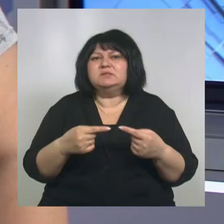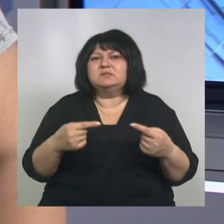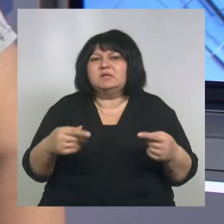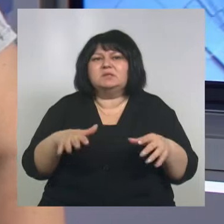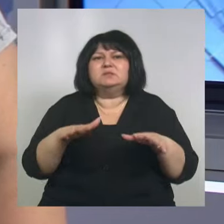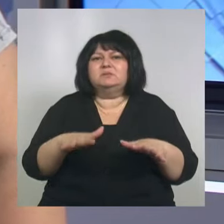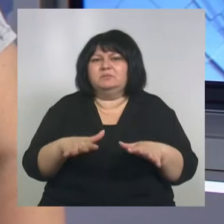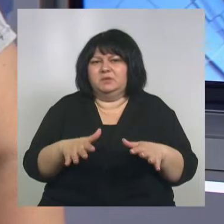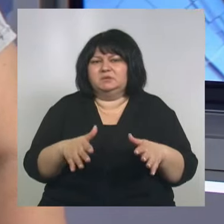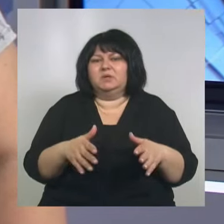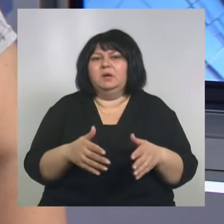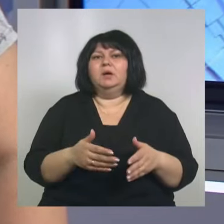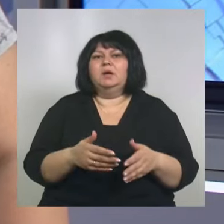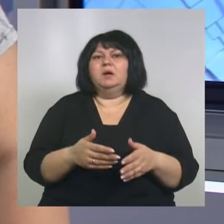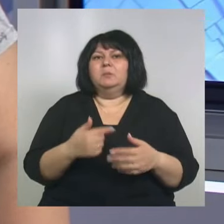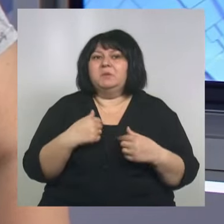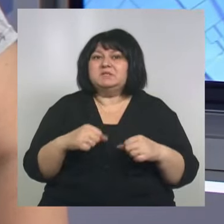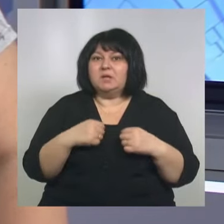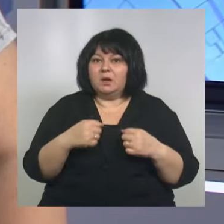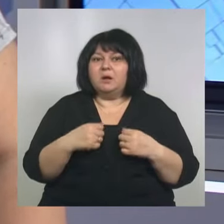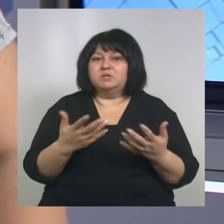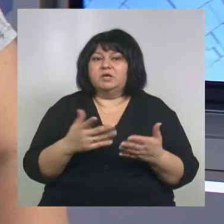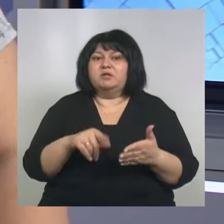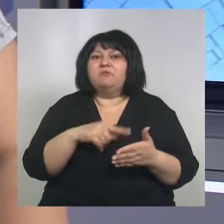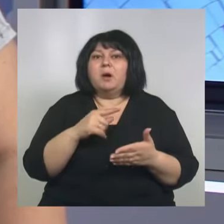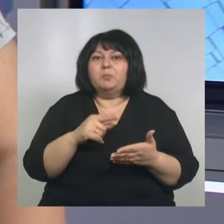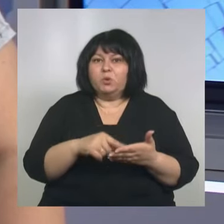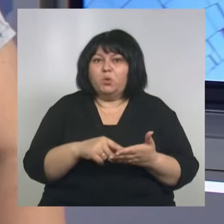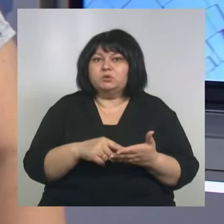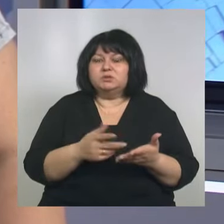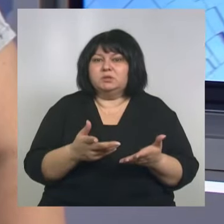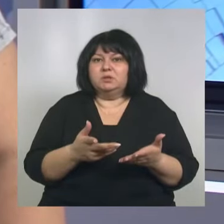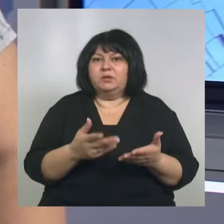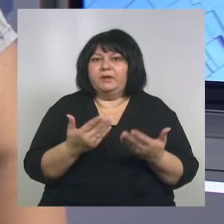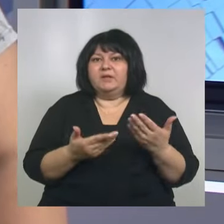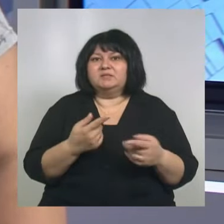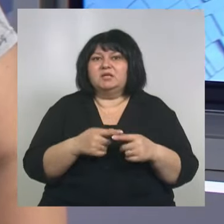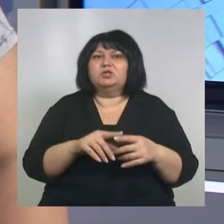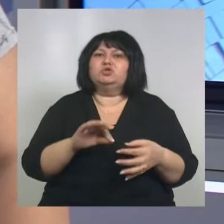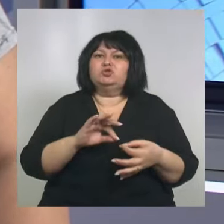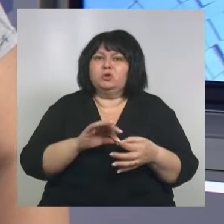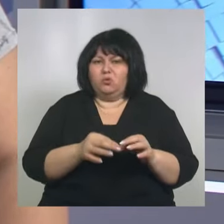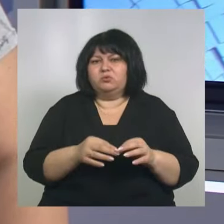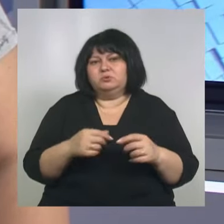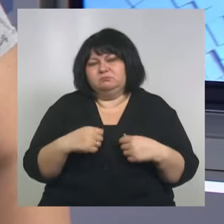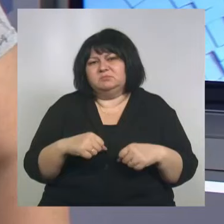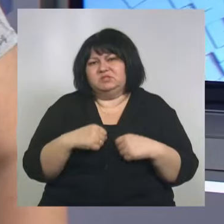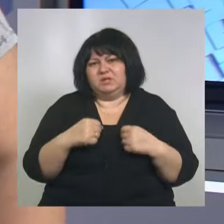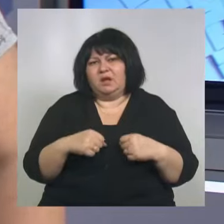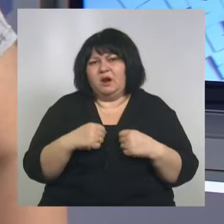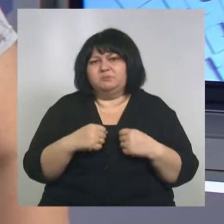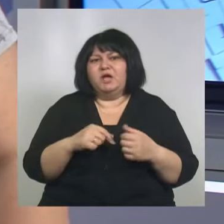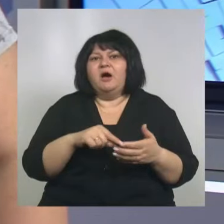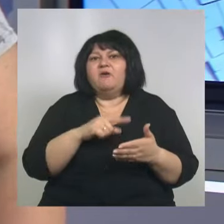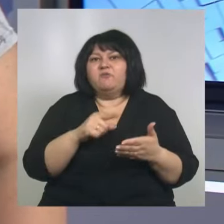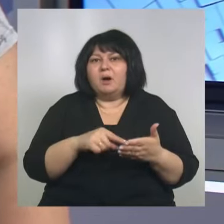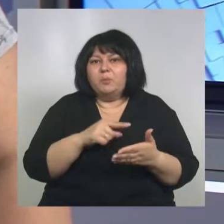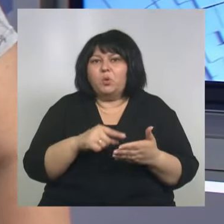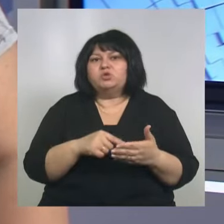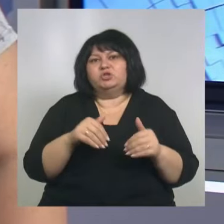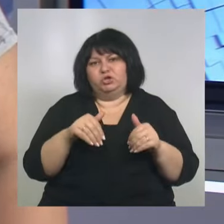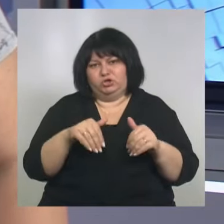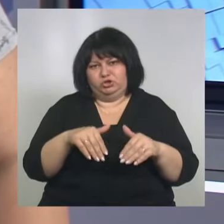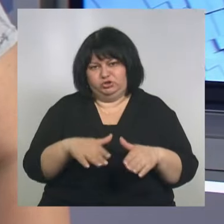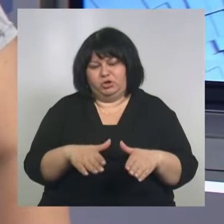совершенно Ну мест и мы стараемся какие-то вопросы даже если это сложно всё равно мы стараемся вопросы Ну как бы